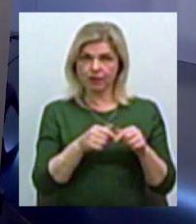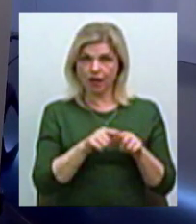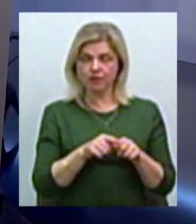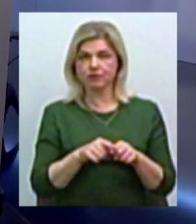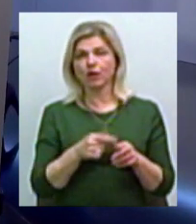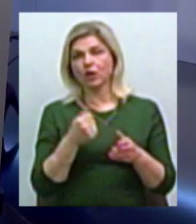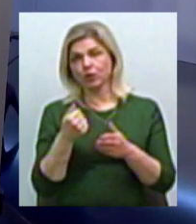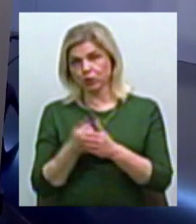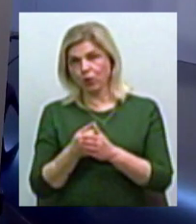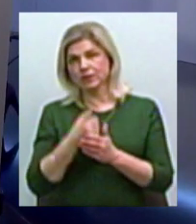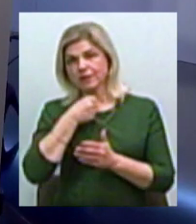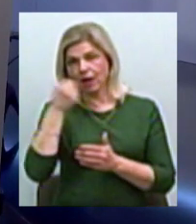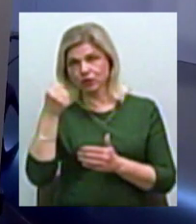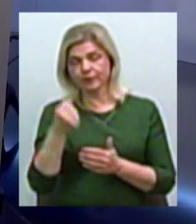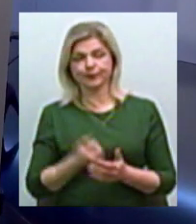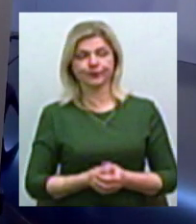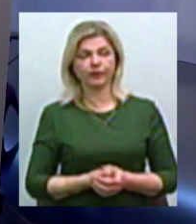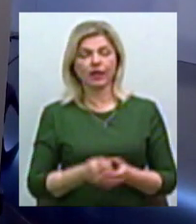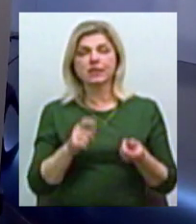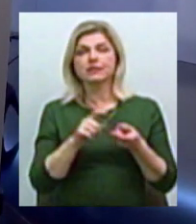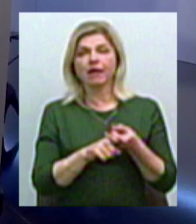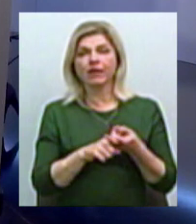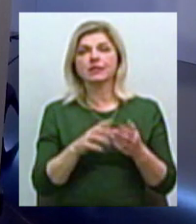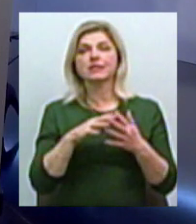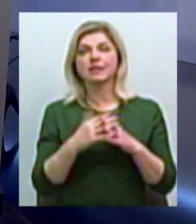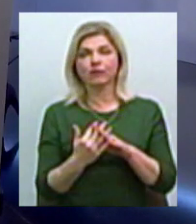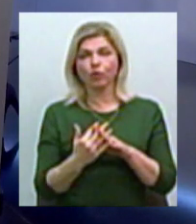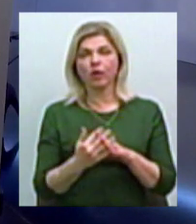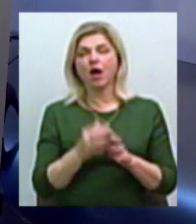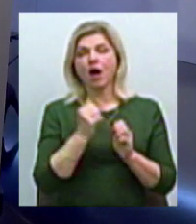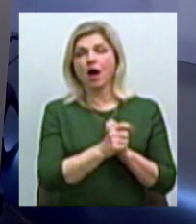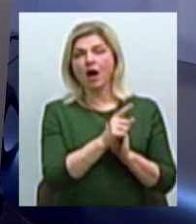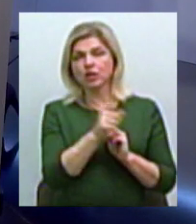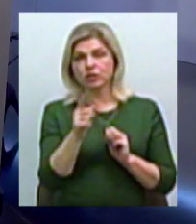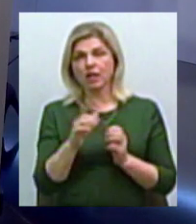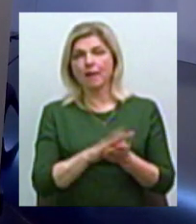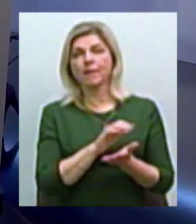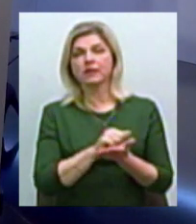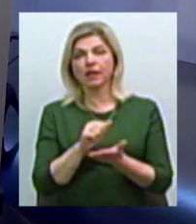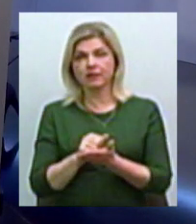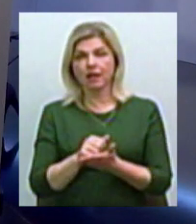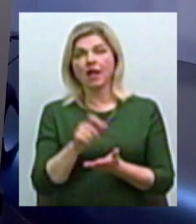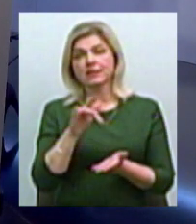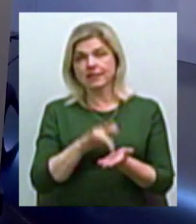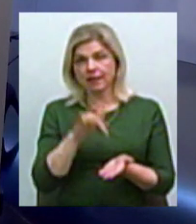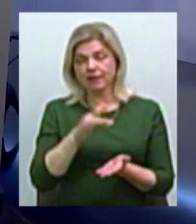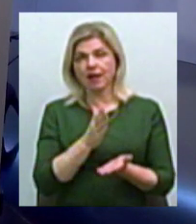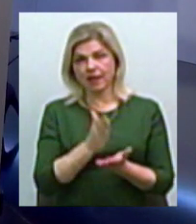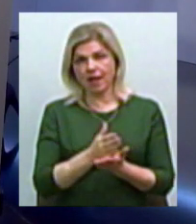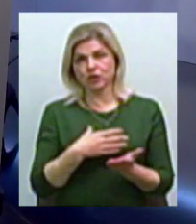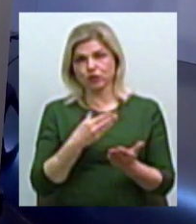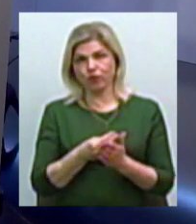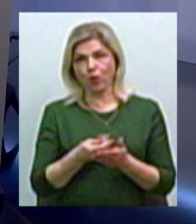Клас-дев'ятий. Ну, в залежності від, звичайно, населеного пункту, оскільки в кожному медіа-центрі є свій куратор, і плюс